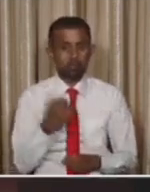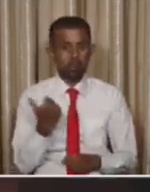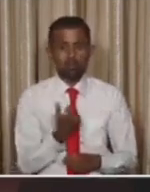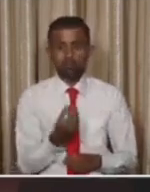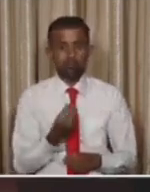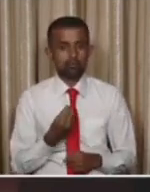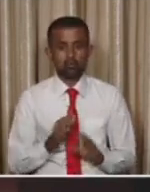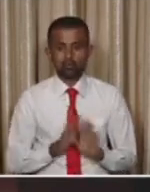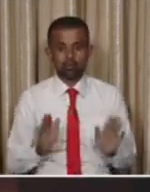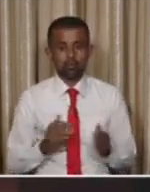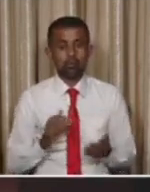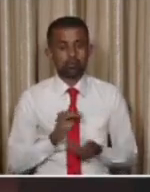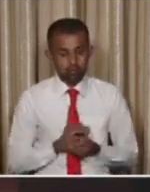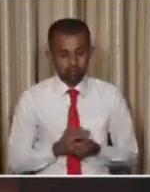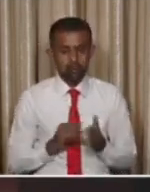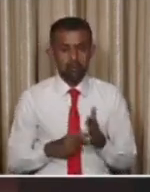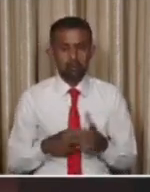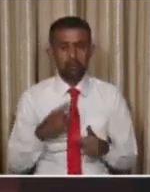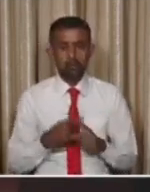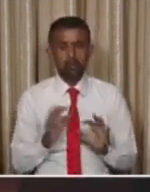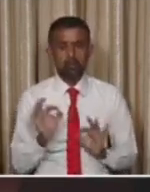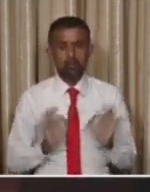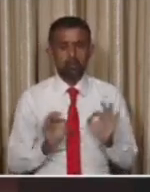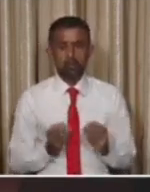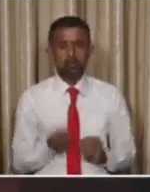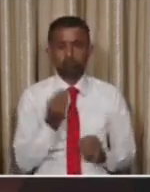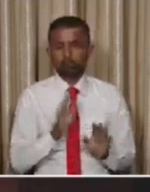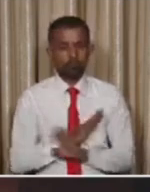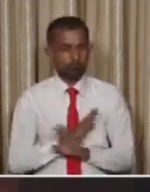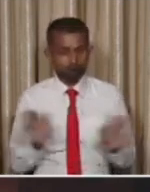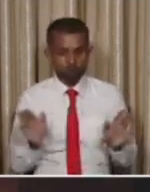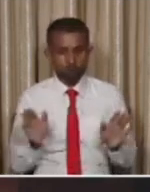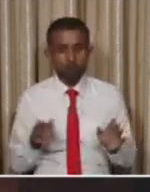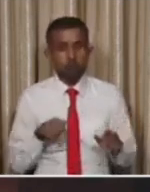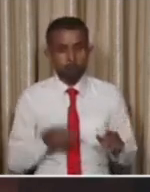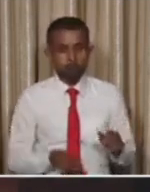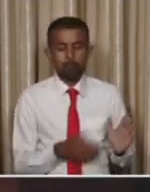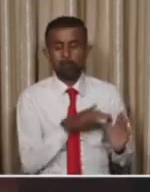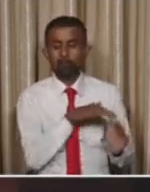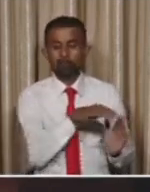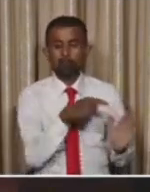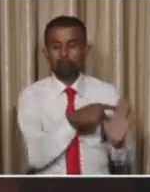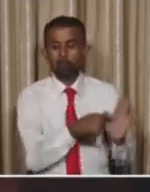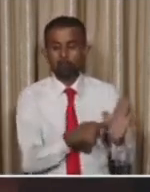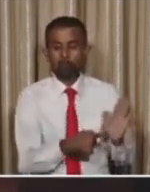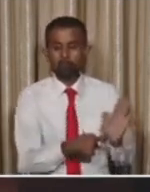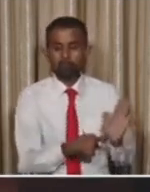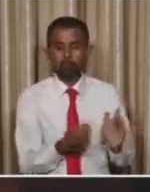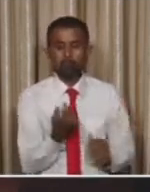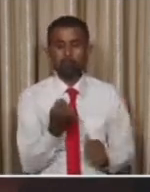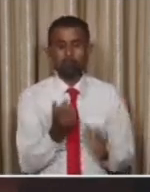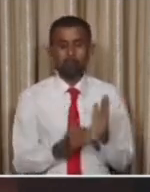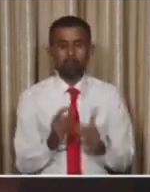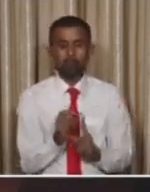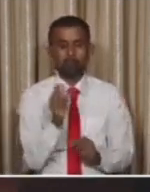වැඩිය තියෙන බදු ප්‍රතිශතයක් වැඩි කරනවට වැඩිය ඇයි මෙන්න මේ ශේෂ්ඨ පිළිබඳව මුදල් ඇමතිවරයා හැටියට පුතුමා